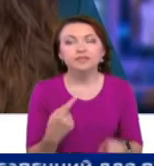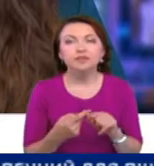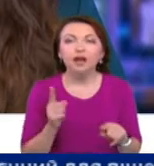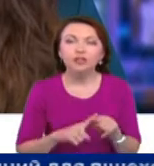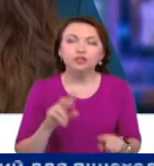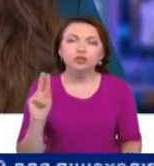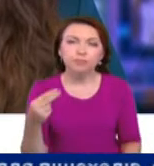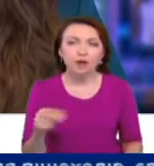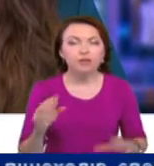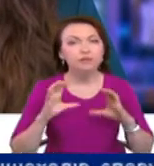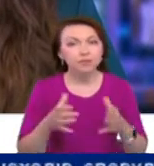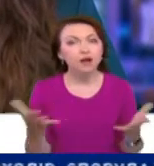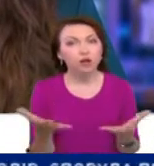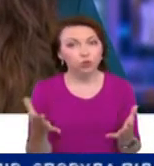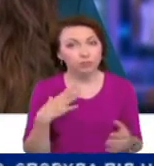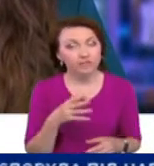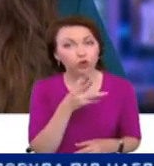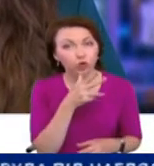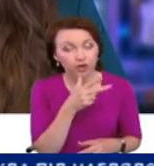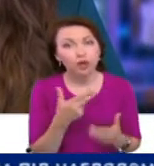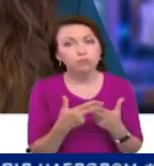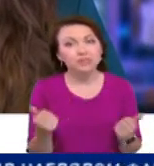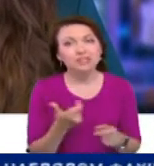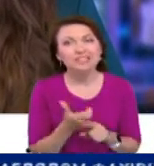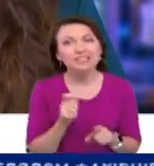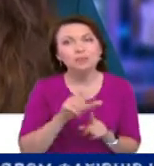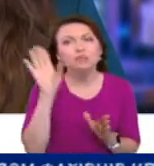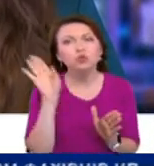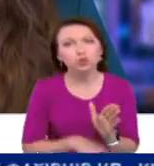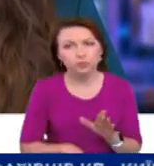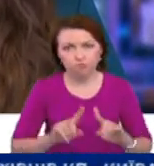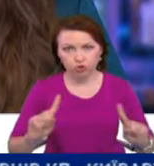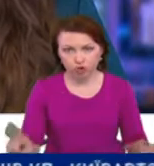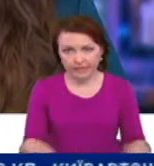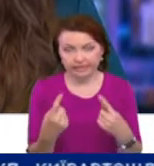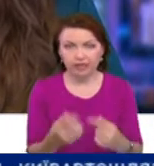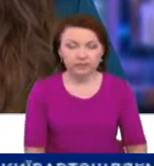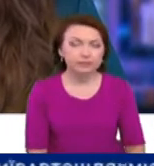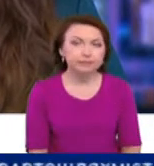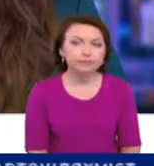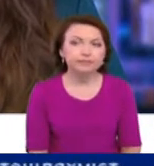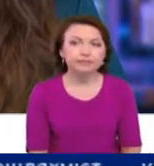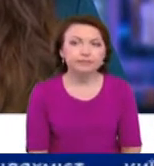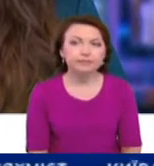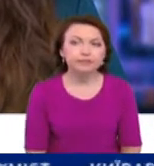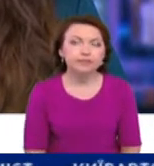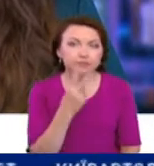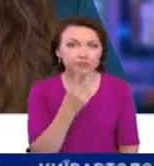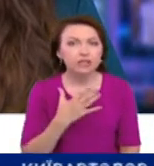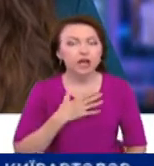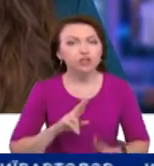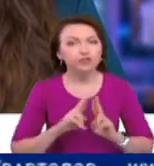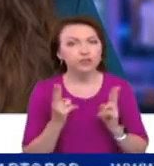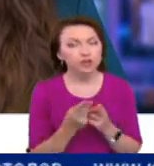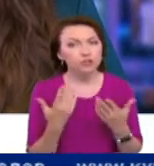чемпионат мира, который был в Корее, он признан самым худшим по организации. Вот смотрите, наша федерация